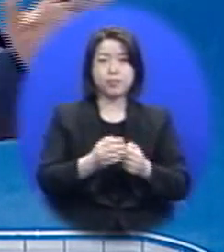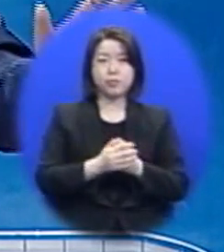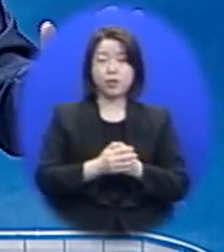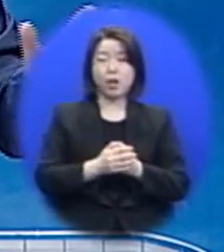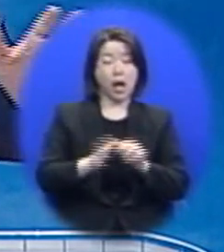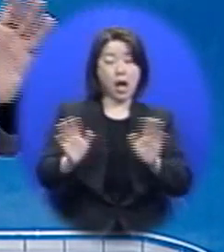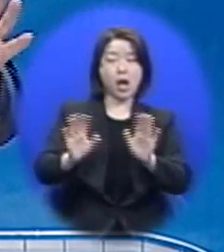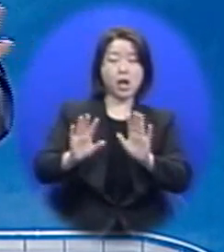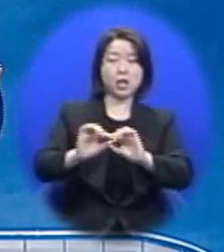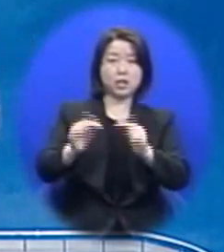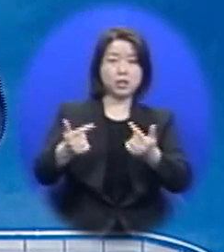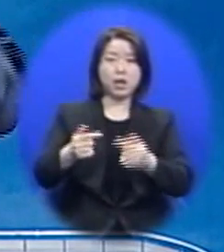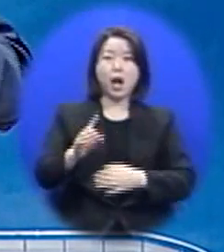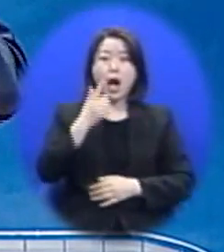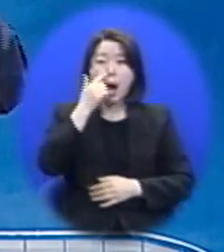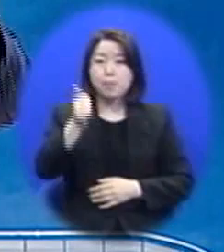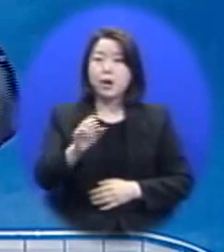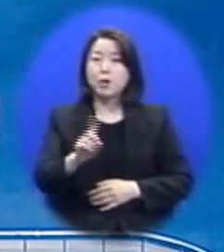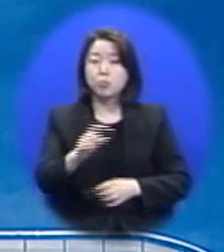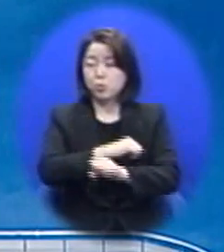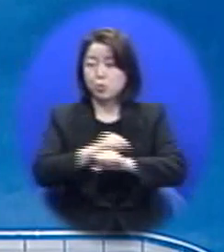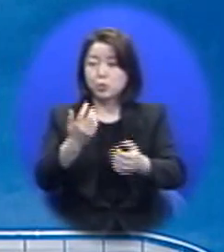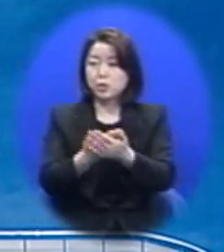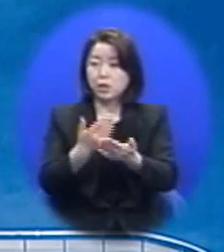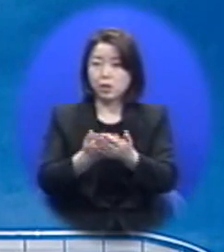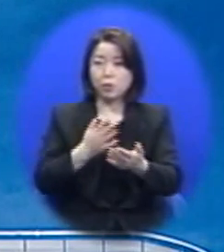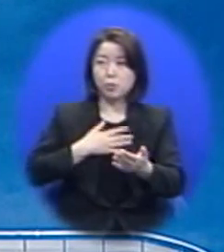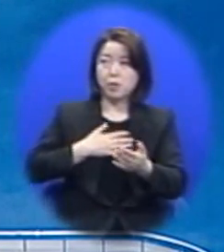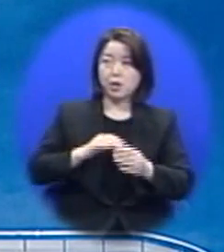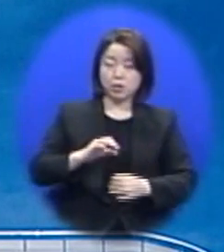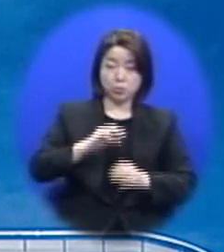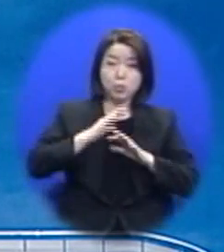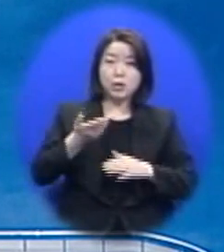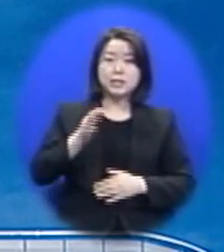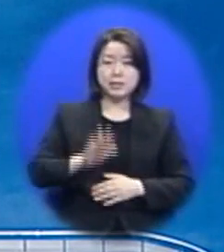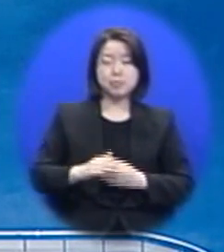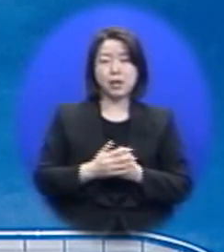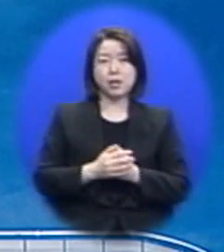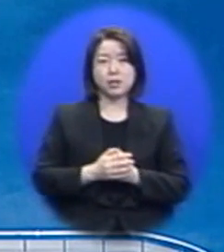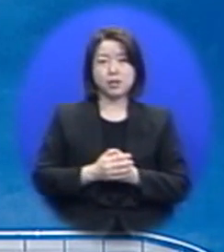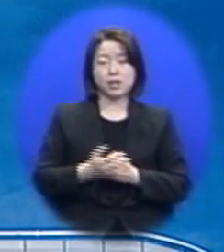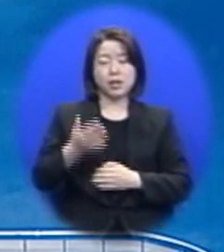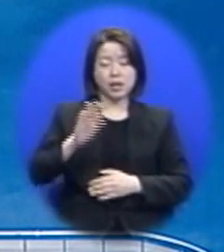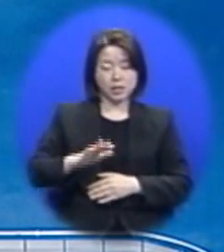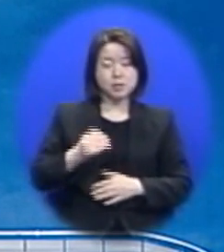아니 아빠가 뭘 용서해달라고 그러냐고 펄쩍펄쩍 뛰었지만 그러나 지영아